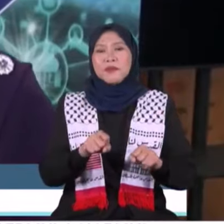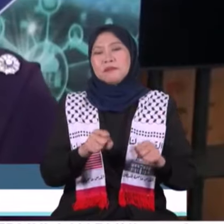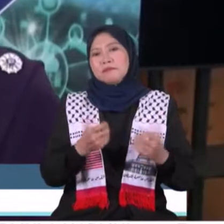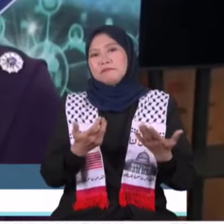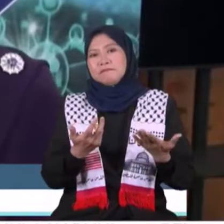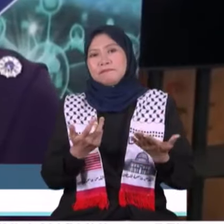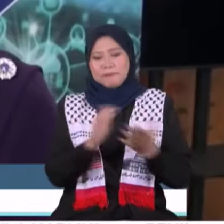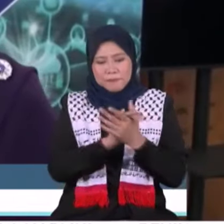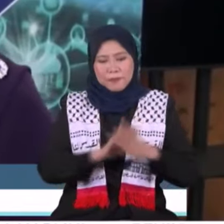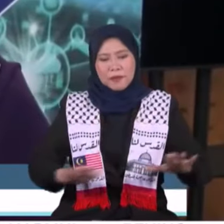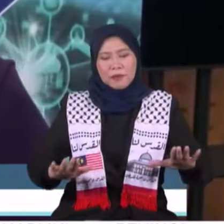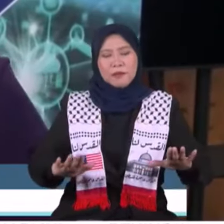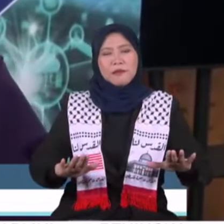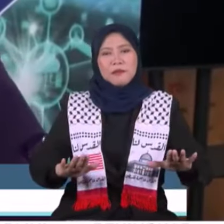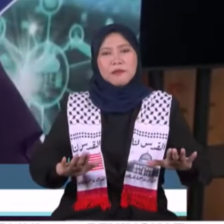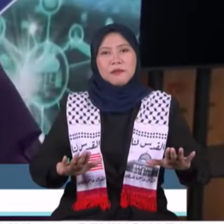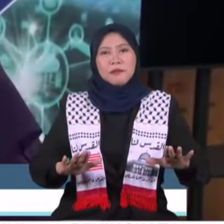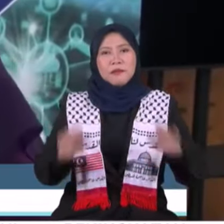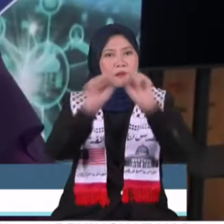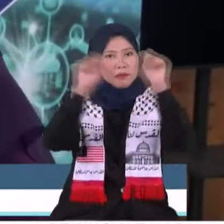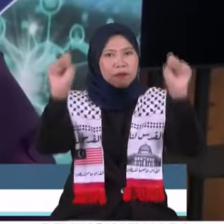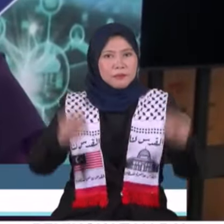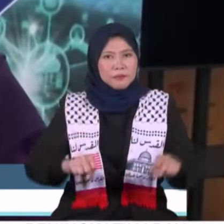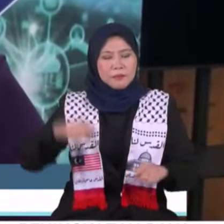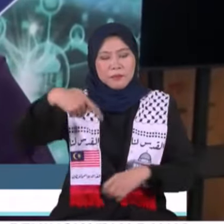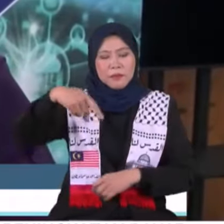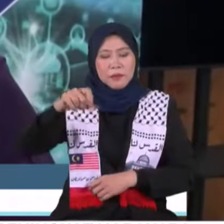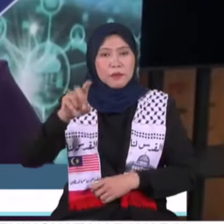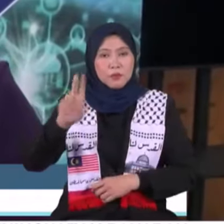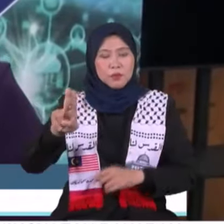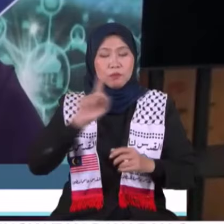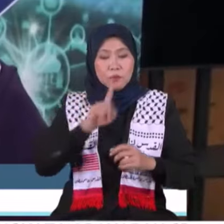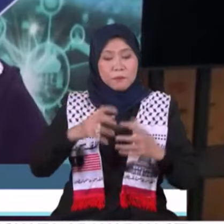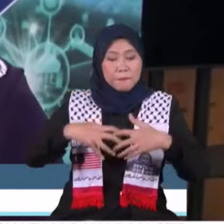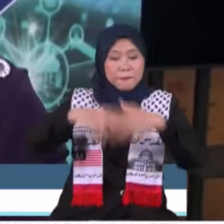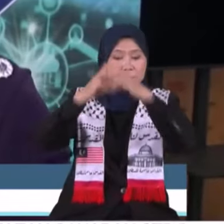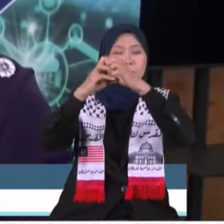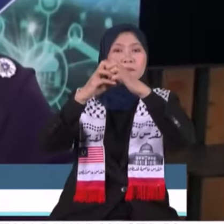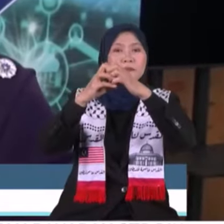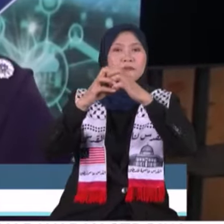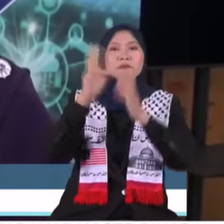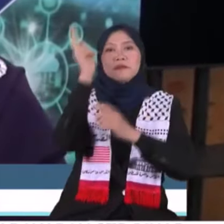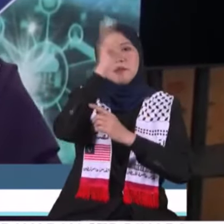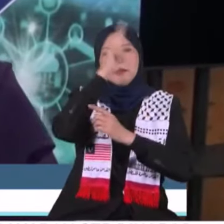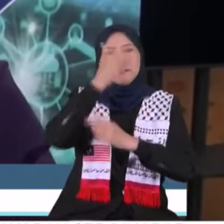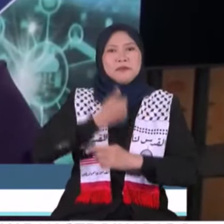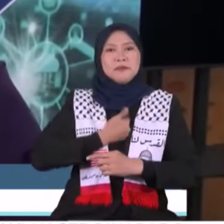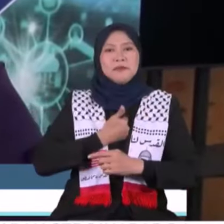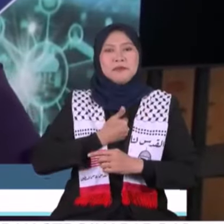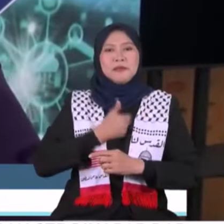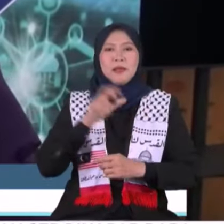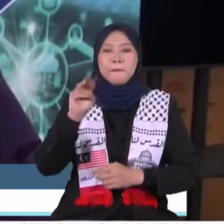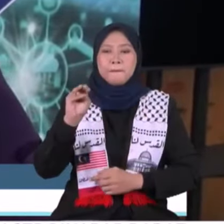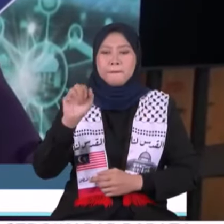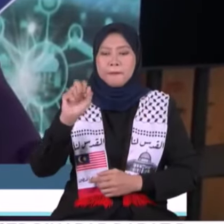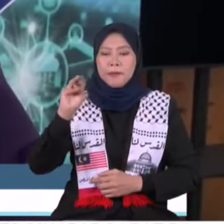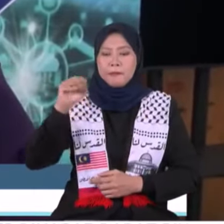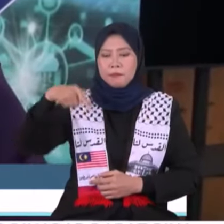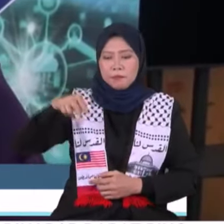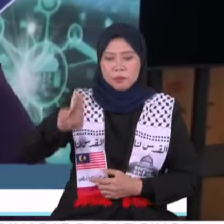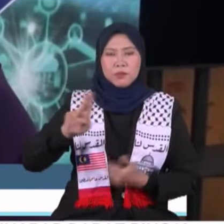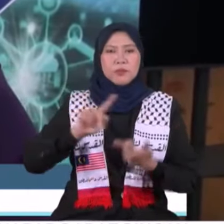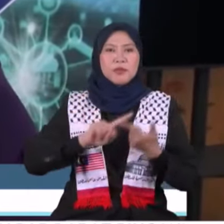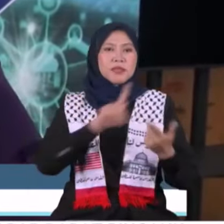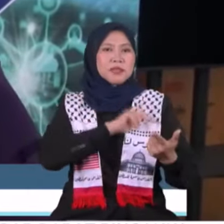keselamatan yang tertinggilah yang mana sistem padu ini dibangunkan oleh penjawat awam sendiri dibangunkan oleh pihak mampu oleh Kementerian